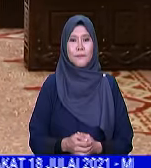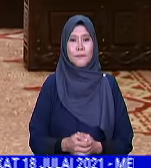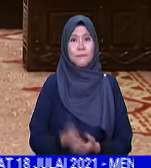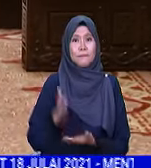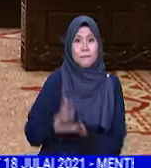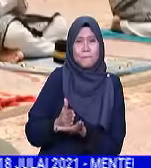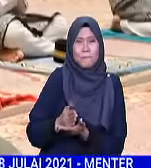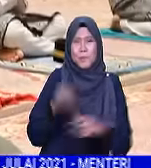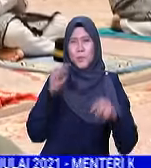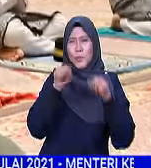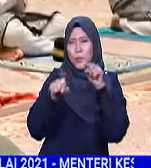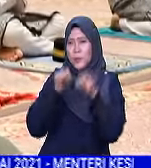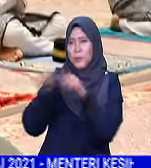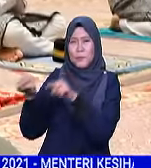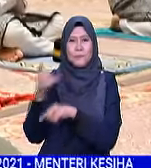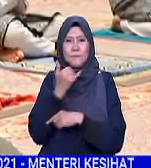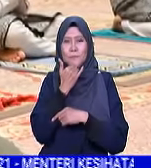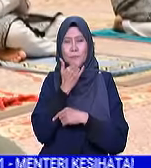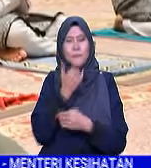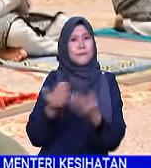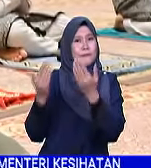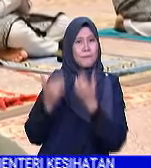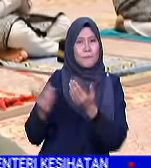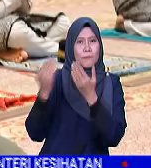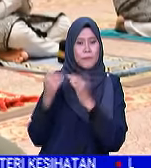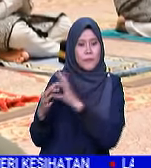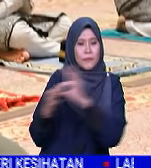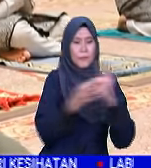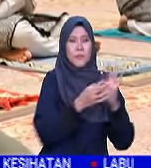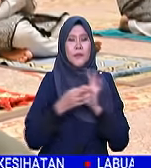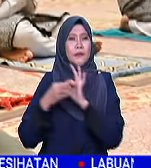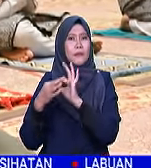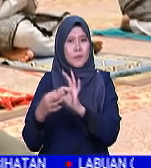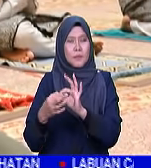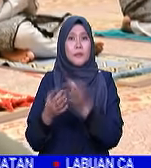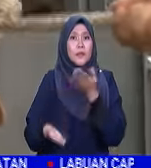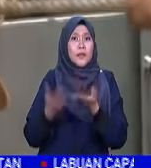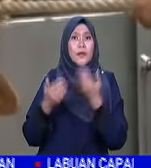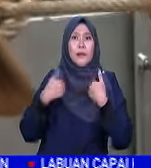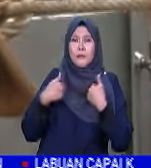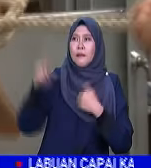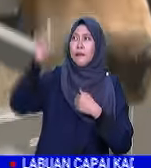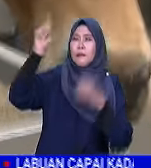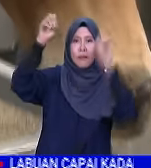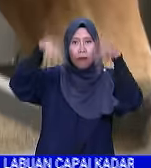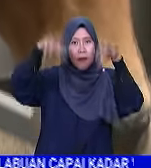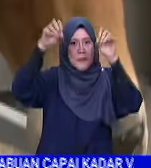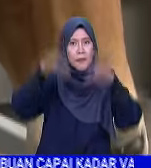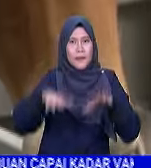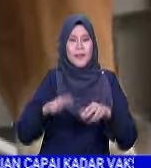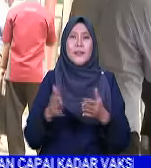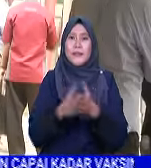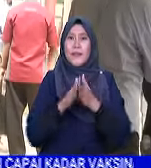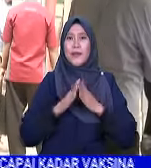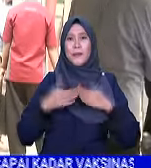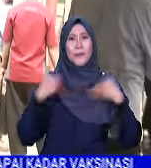Henti tunding jari. Ayuh bersolidariti melawan wabak dengan meyakini ada rahmat tersimpul dalam musibah. Salam